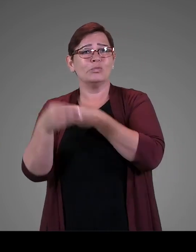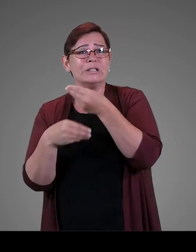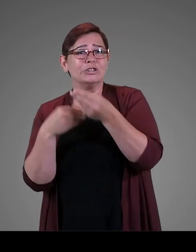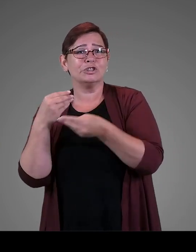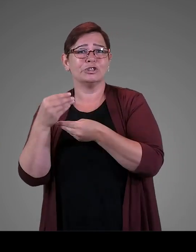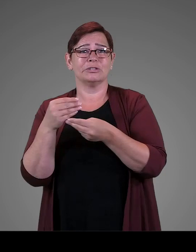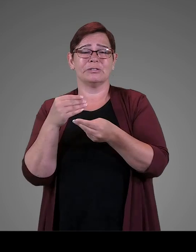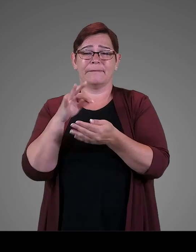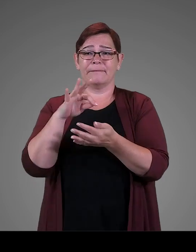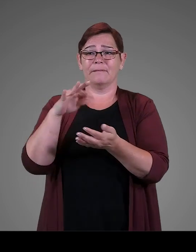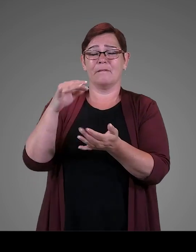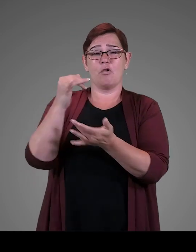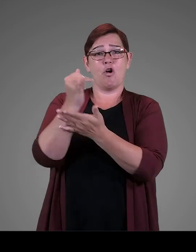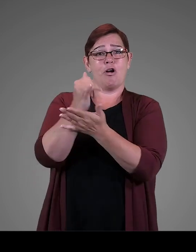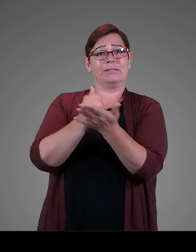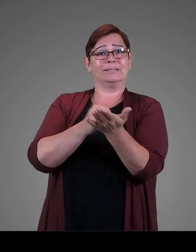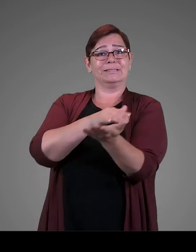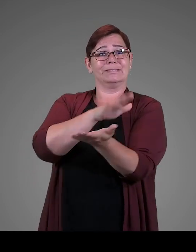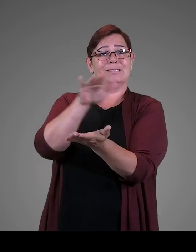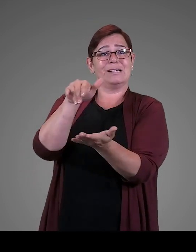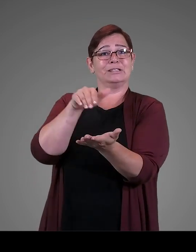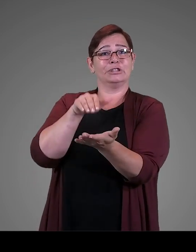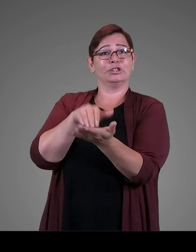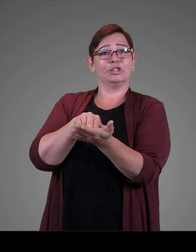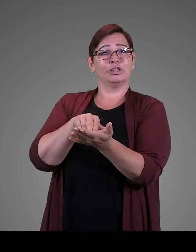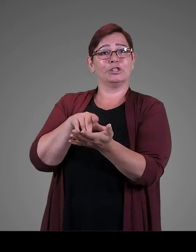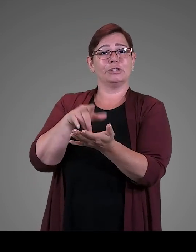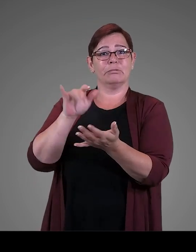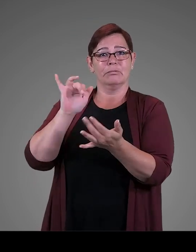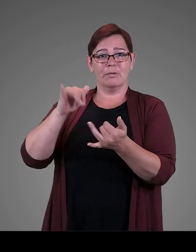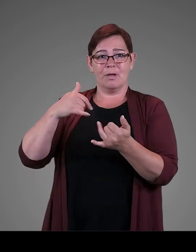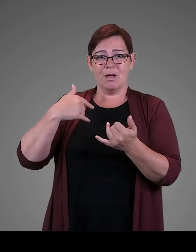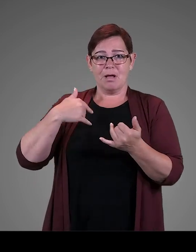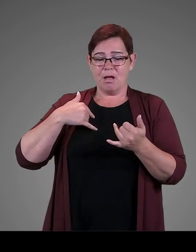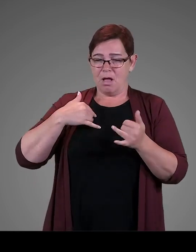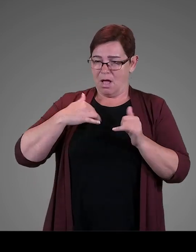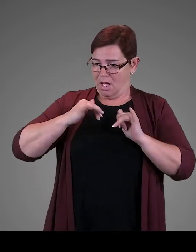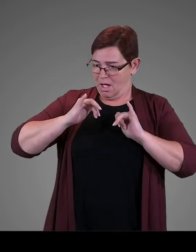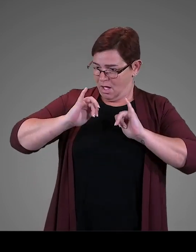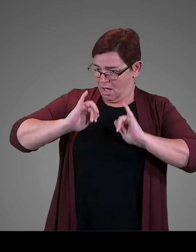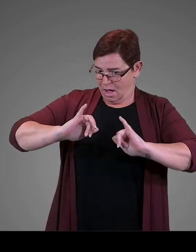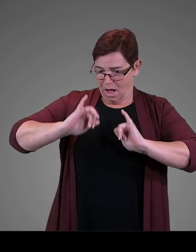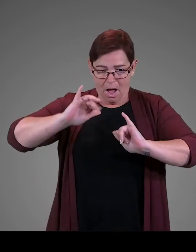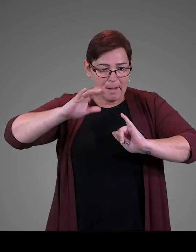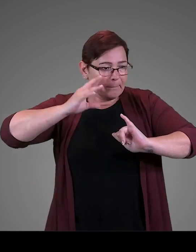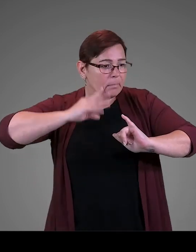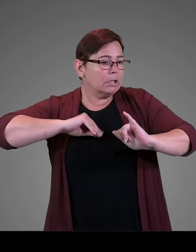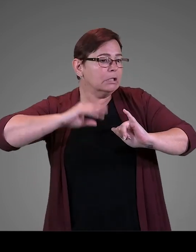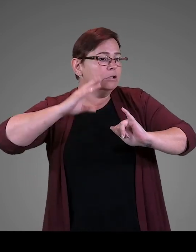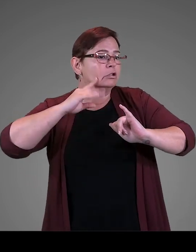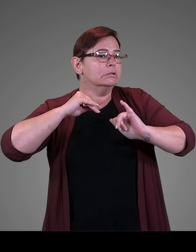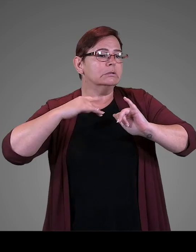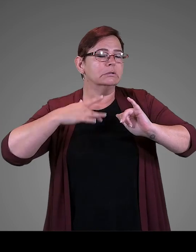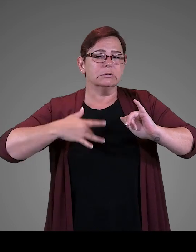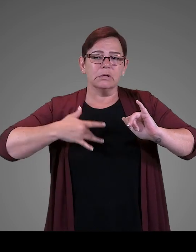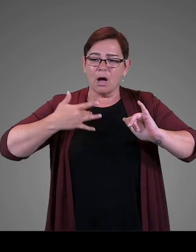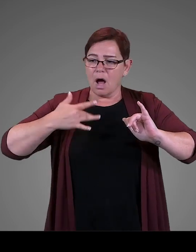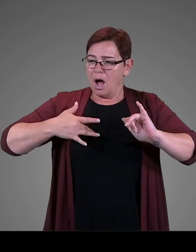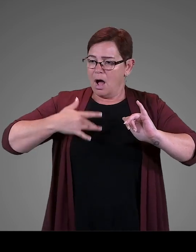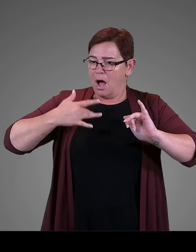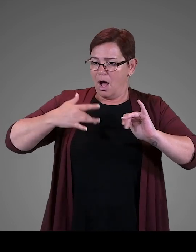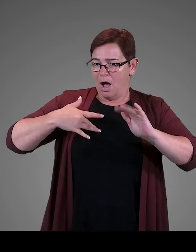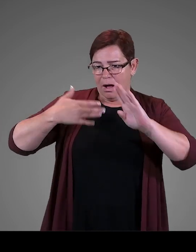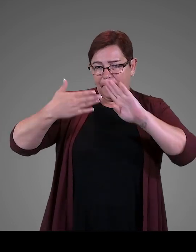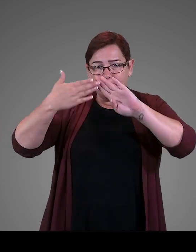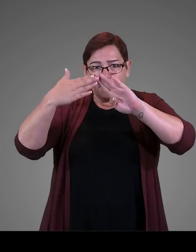travers le principe du centre d'artiste, la tradition du centre d'artiste, que j'ai pu vivre pour vrai le sentiment de communauté,